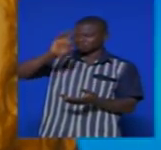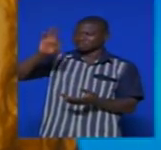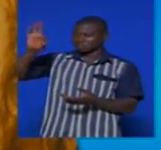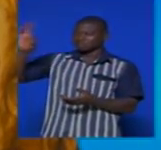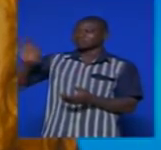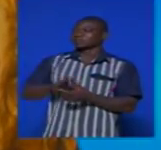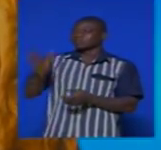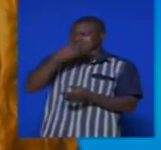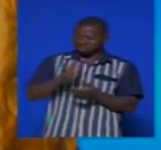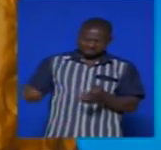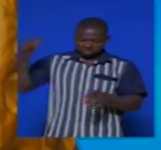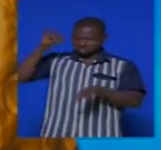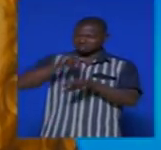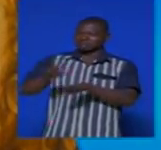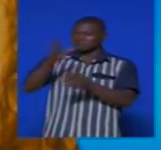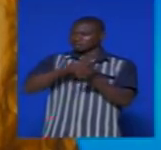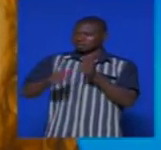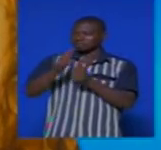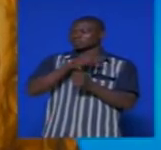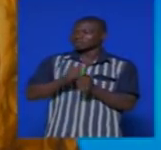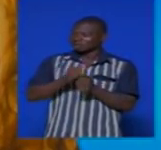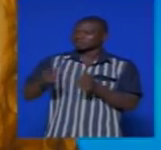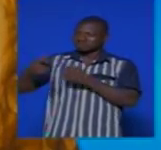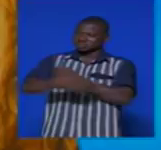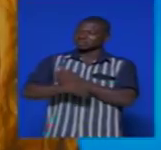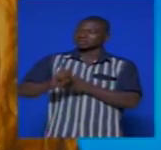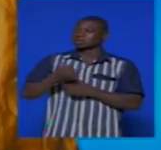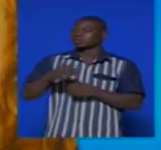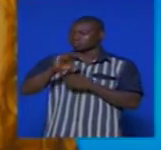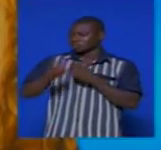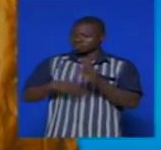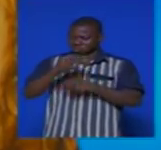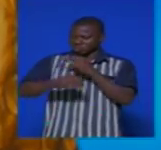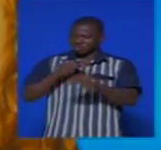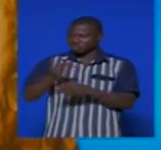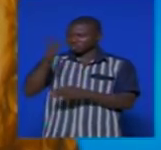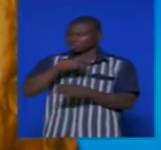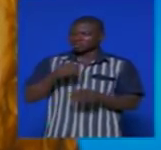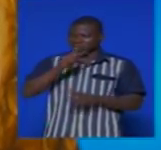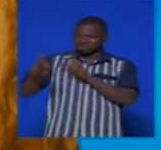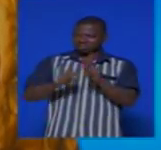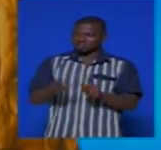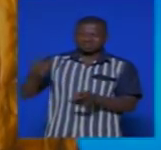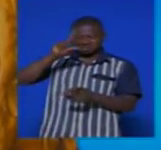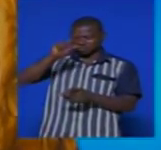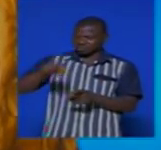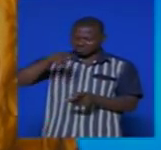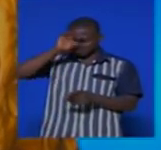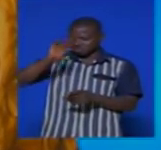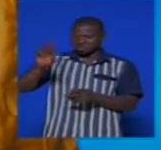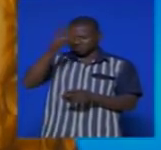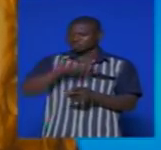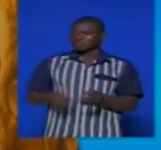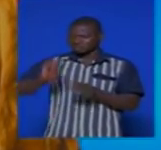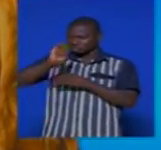de la Journée mondiale donc, de population. Cette année, nous sommes donc à la 28e édition. Et le thème au niveau mondial, comme vous